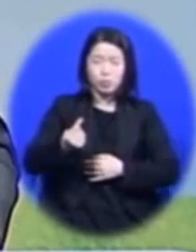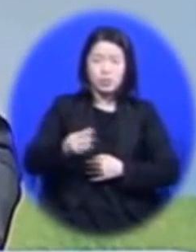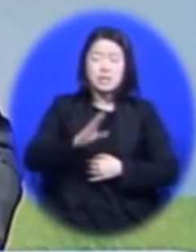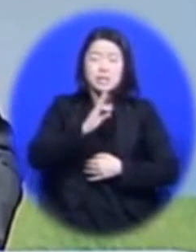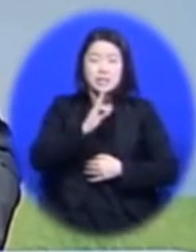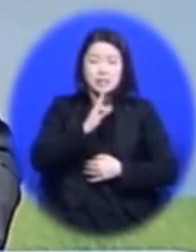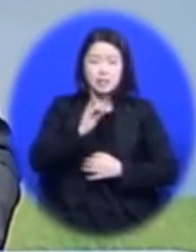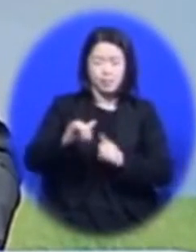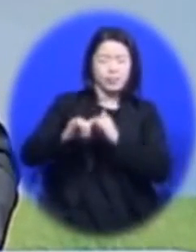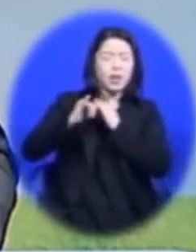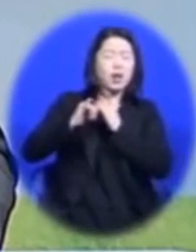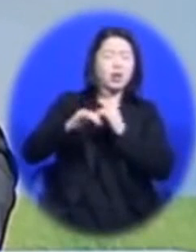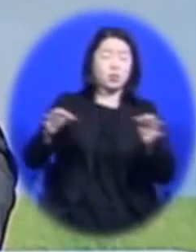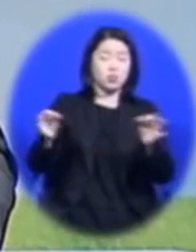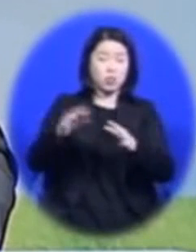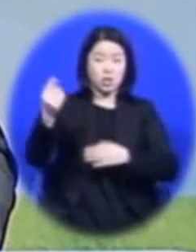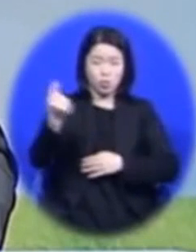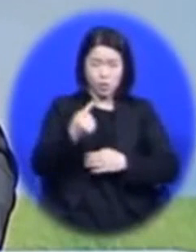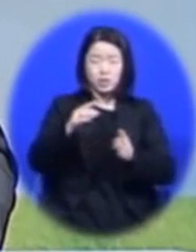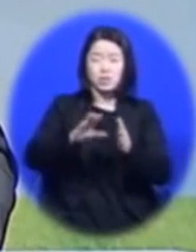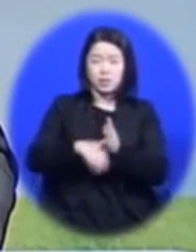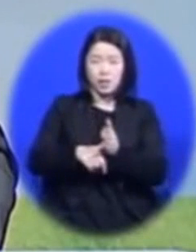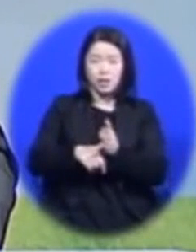진짜 자살하고 싶은 순간이 왔을 때